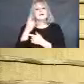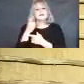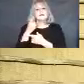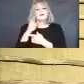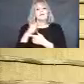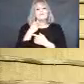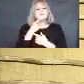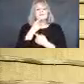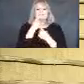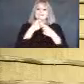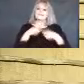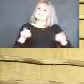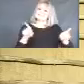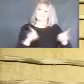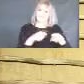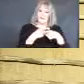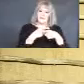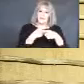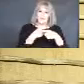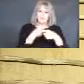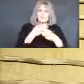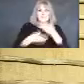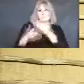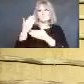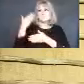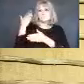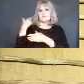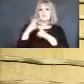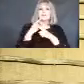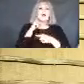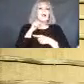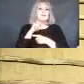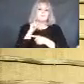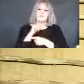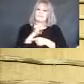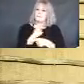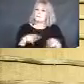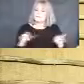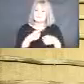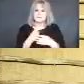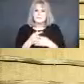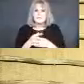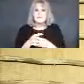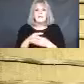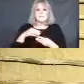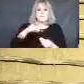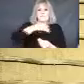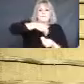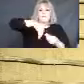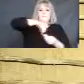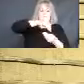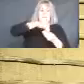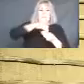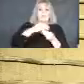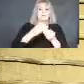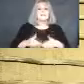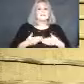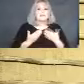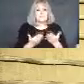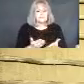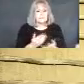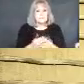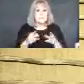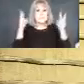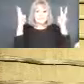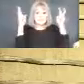jou uitnooi om deel te neem aan een van ons gemeentes gunsteling liedjies. Ons het dit altyd gesing by ons gesinsdienste, You